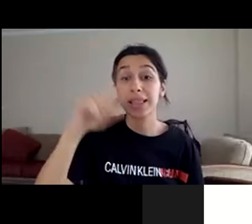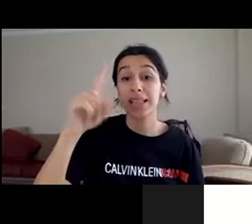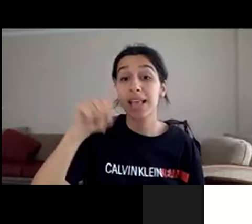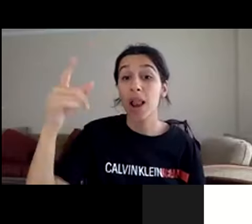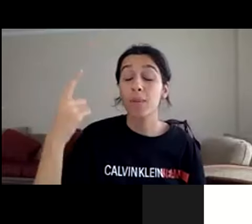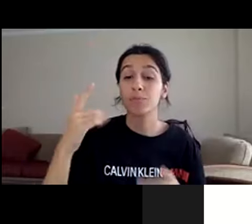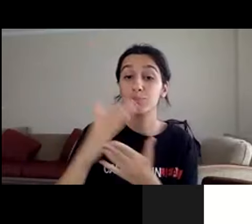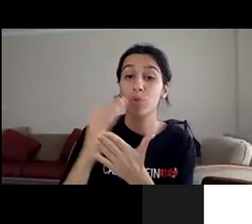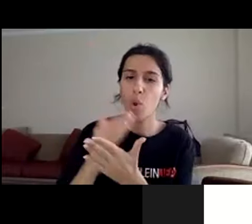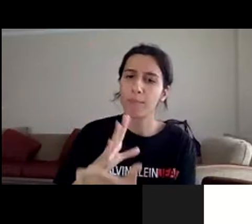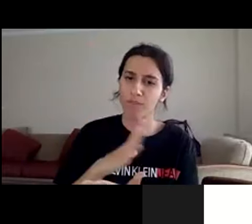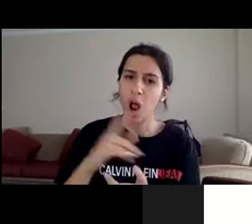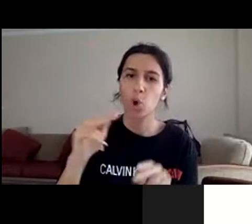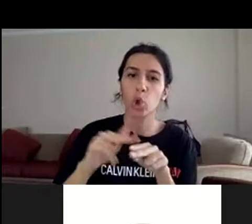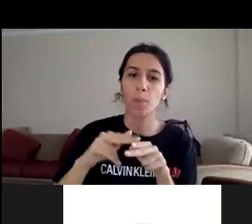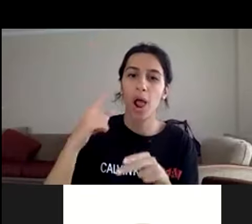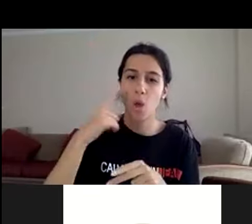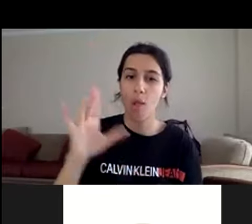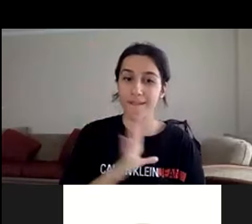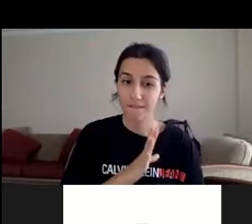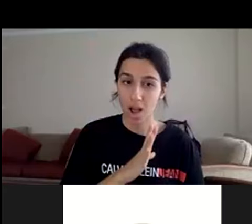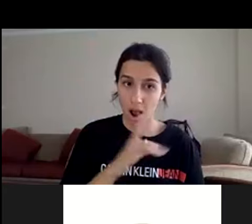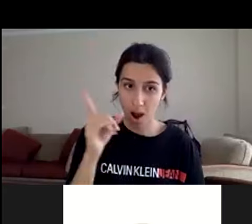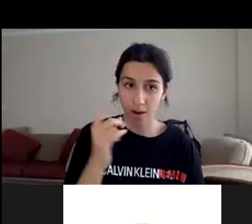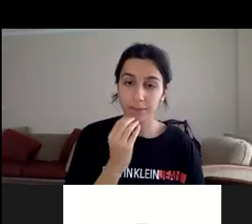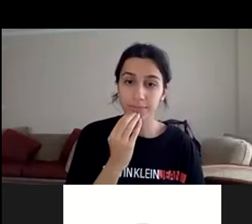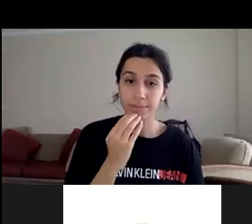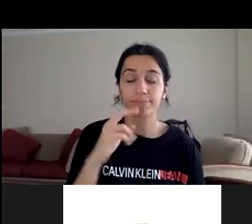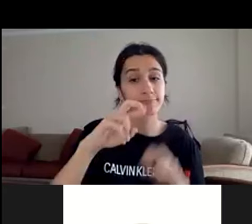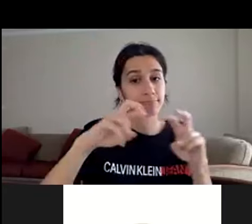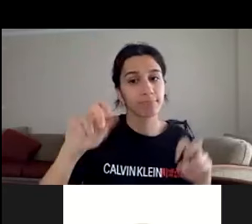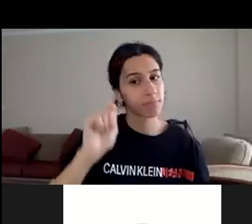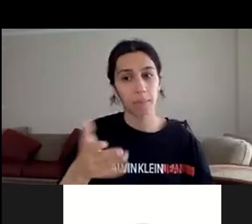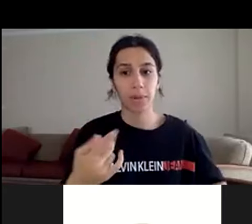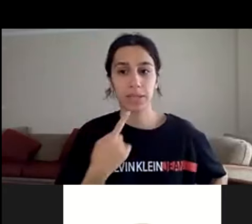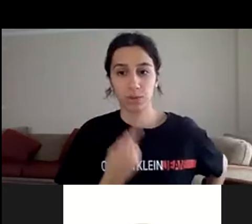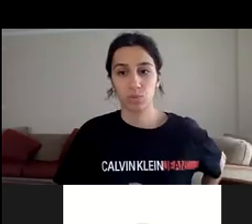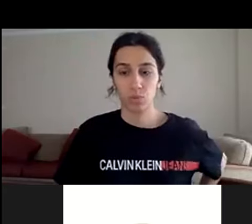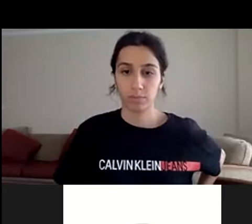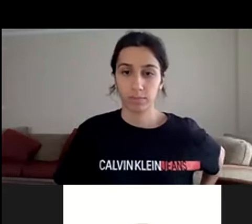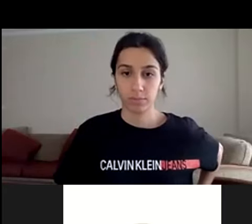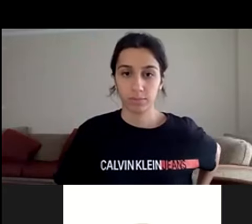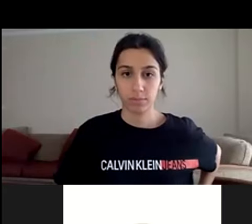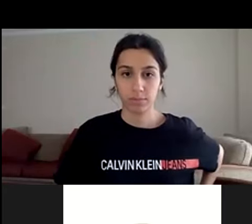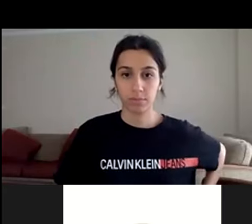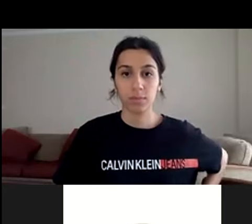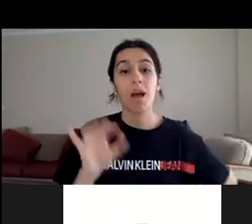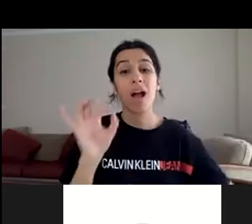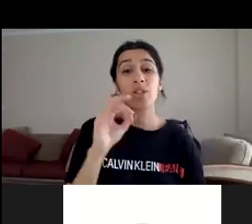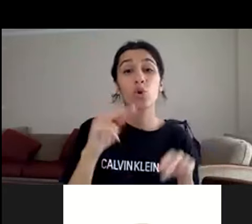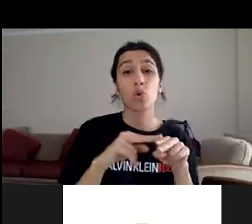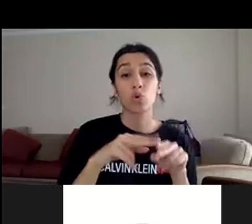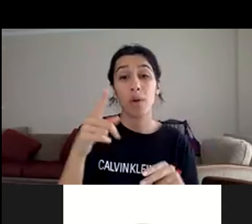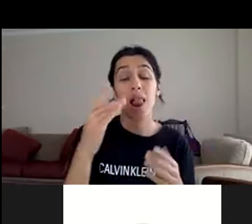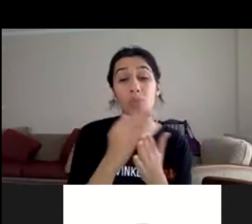var. Bununla ilgili belki diğerleri araştırılabilir Merve açısından yani. Ama dediğiniz... Hakikaten bu kütüphanecilik